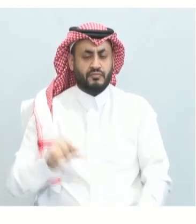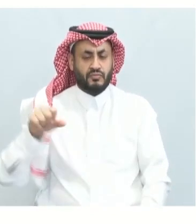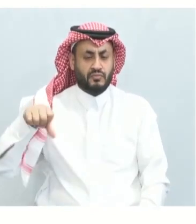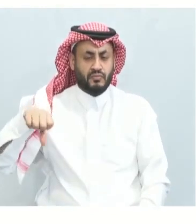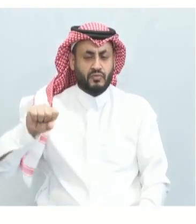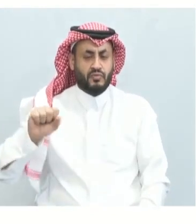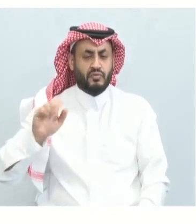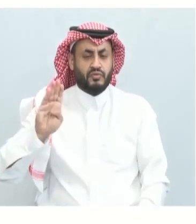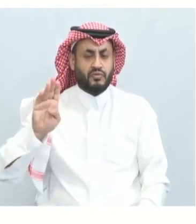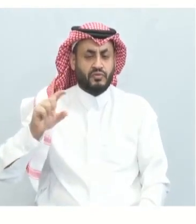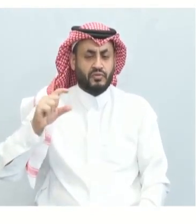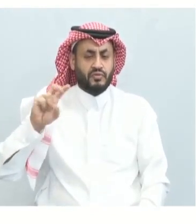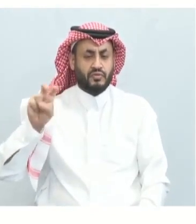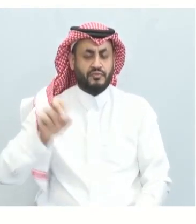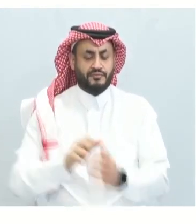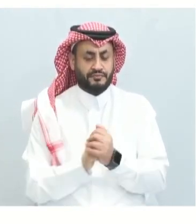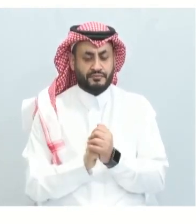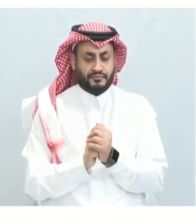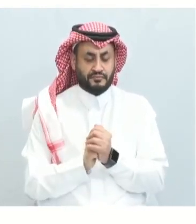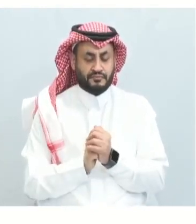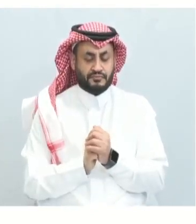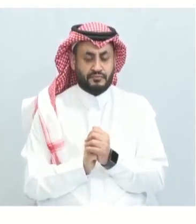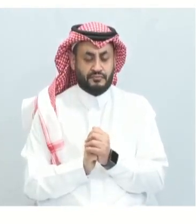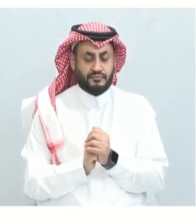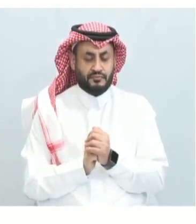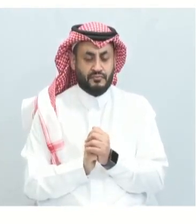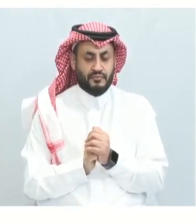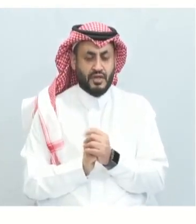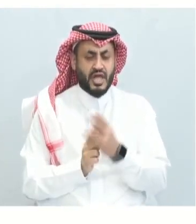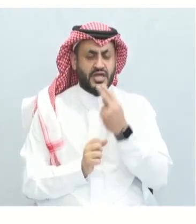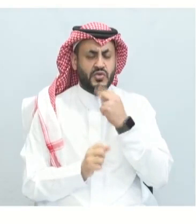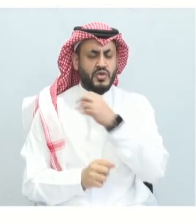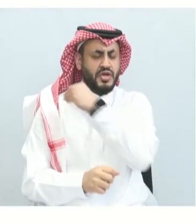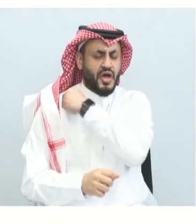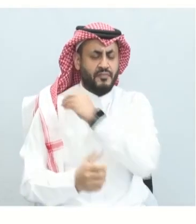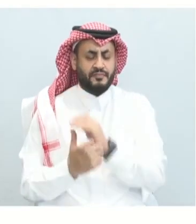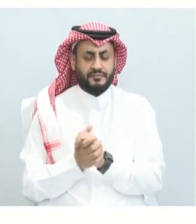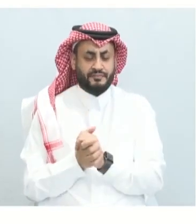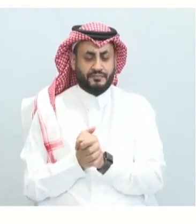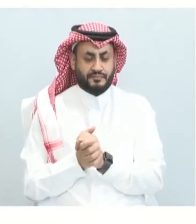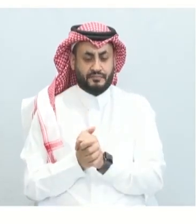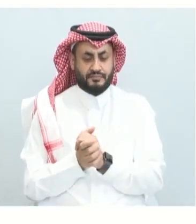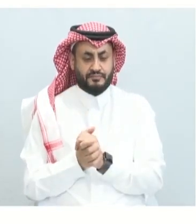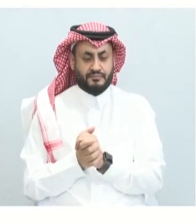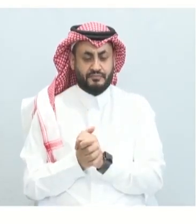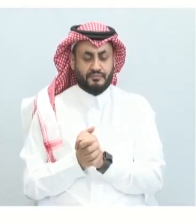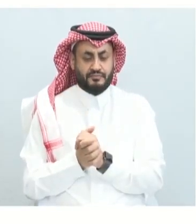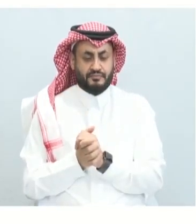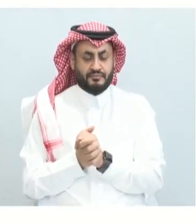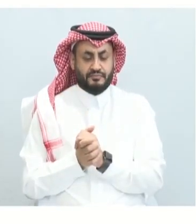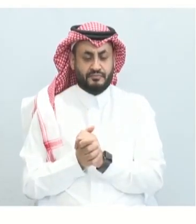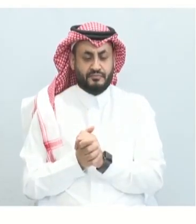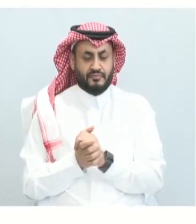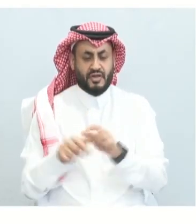تتاكد على المؤمن انه يفعل هذه السنه وهي سنه صلاه الوتر ولهذا